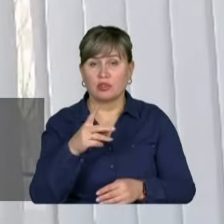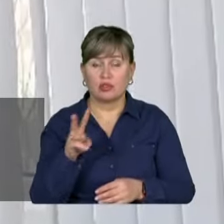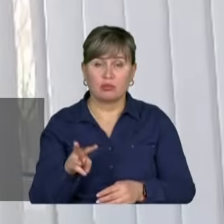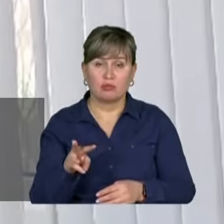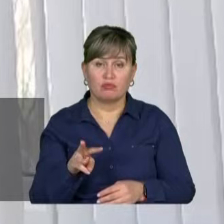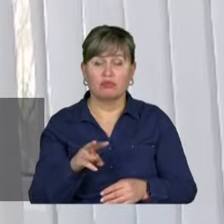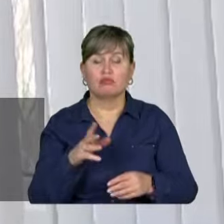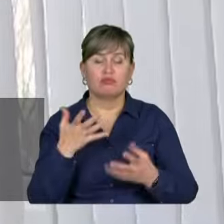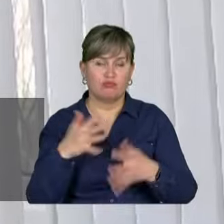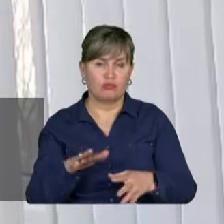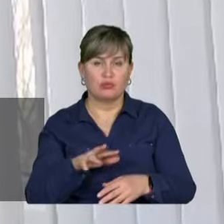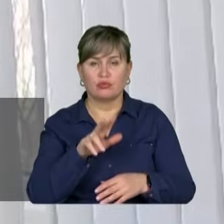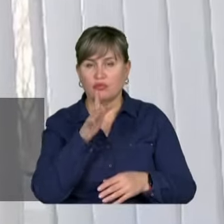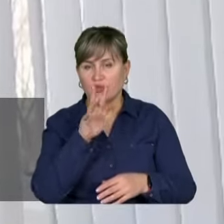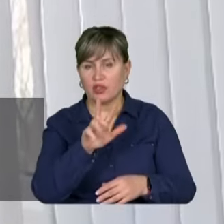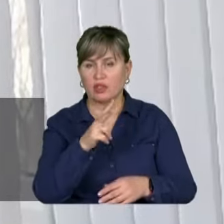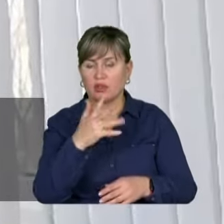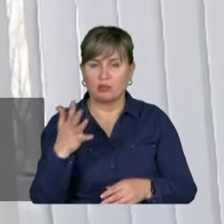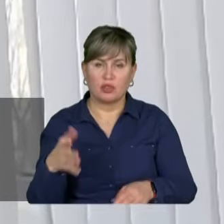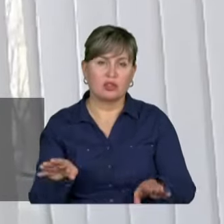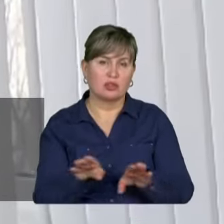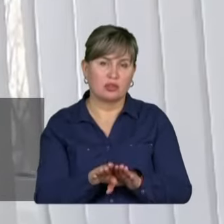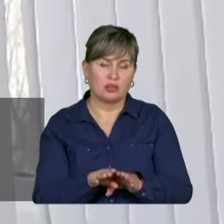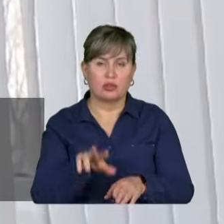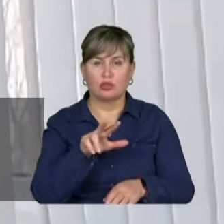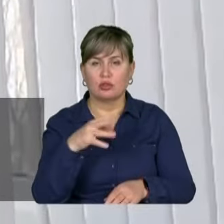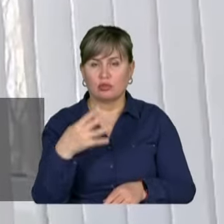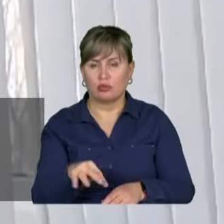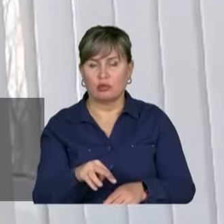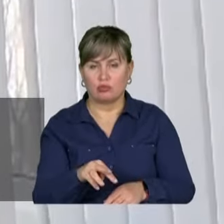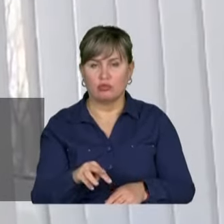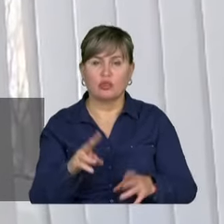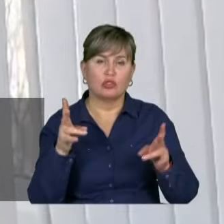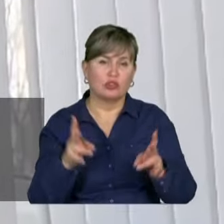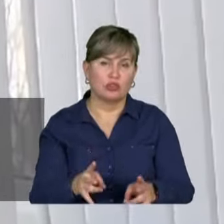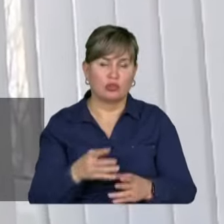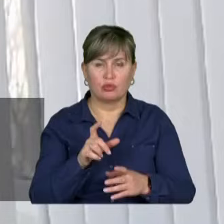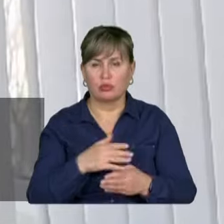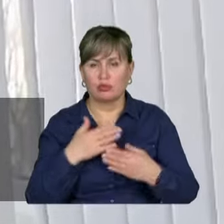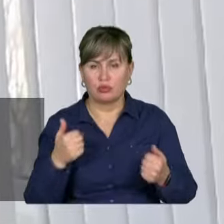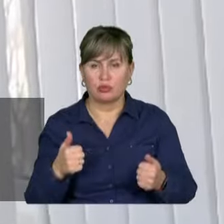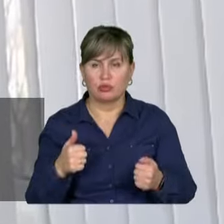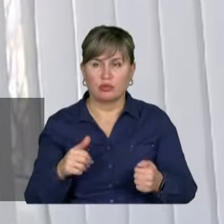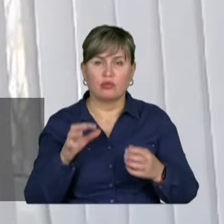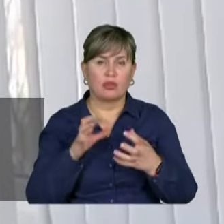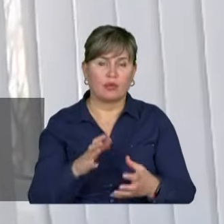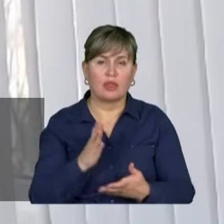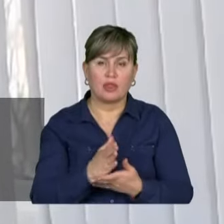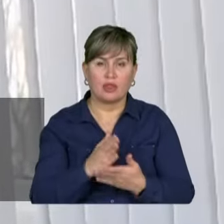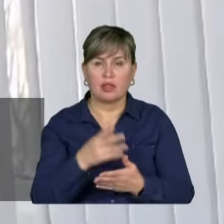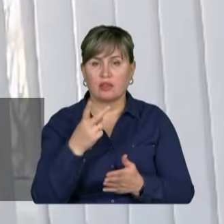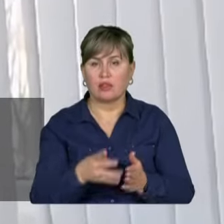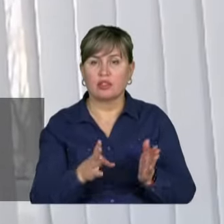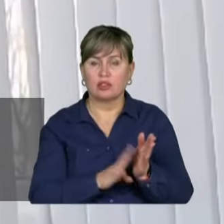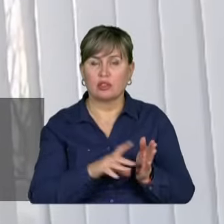был локализован 3 часа 35 минут и ликвидирован 3 часа 40 минут. Жертв и пострадавших нет. В автобусе находилось